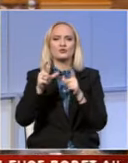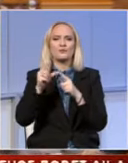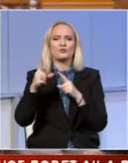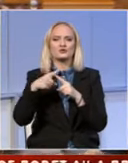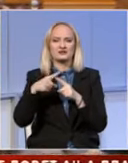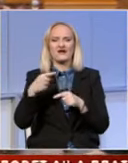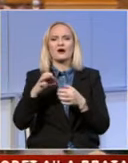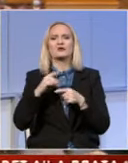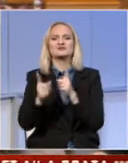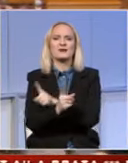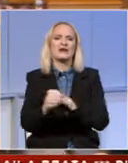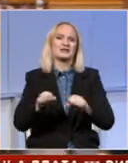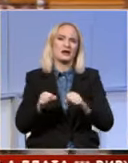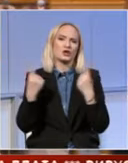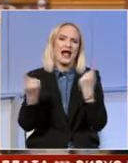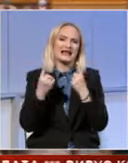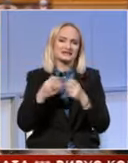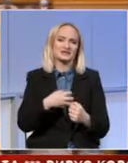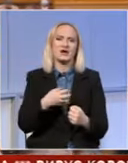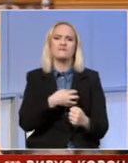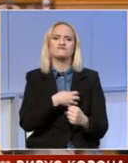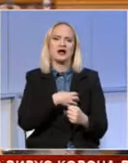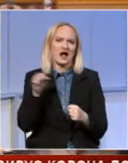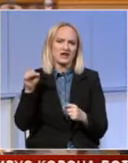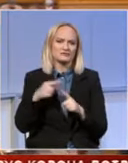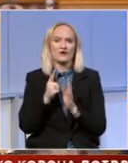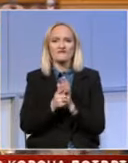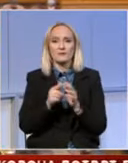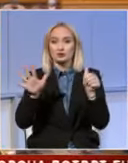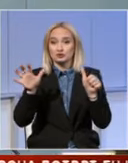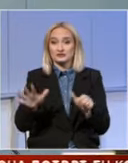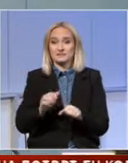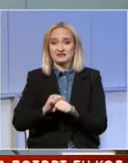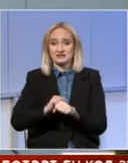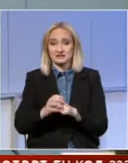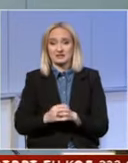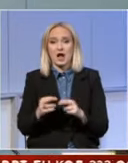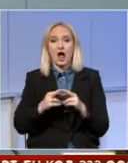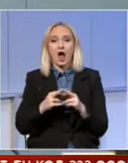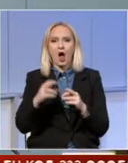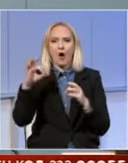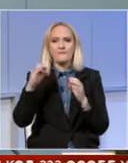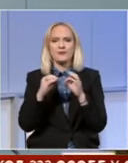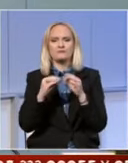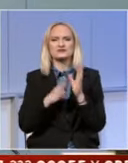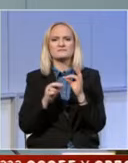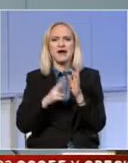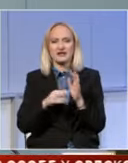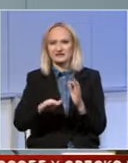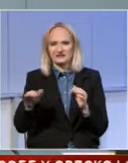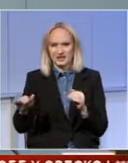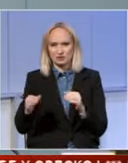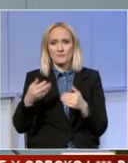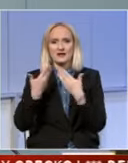dužnosti zamjenika direktora Agencije za bankarstvo Republike Srpske na period od 6 mjeseci, a za ombudsmana za djecu na prijedlog